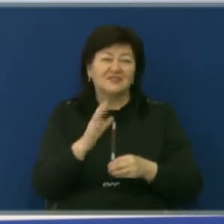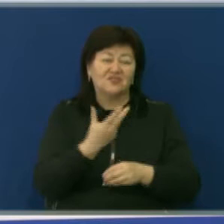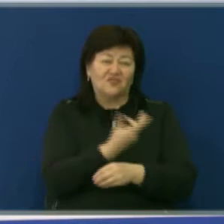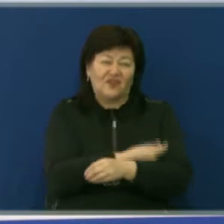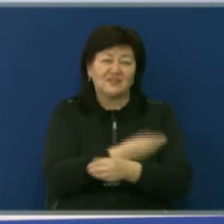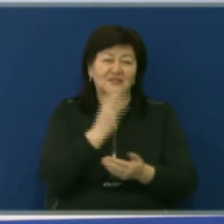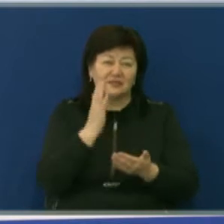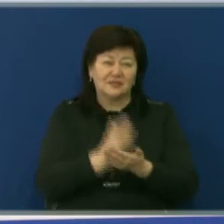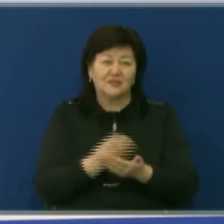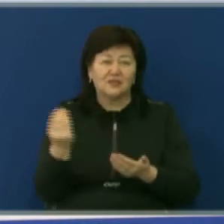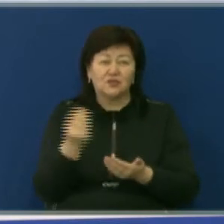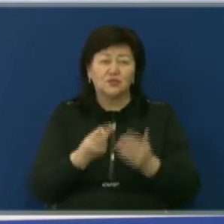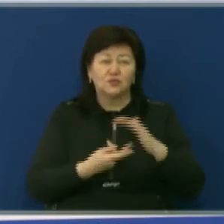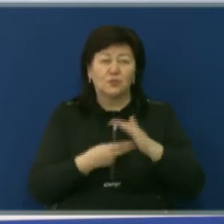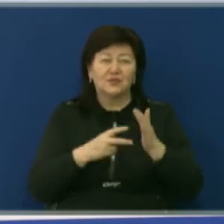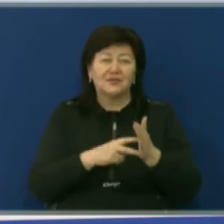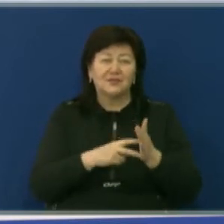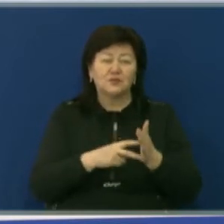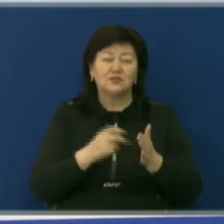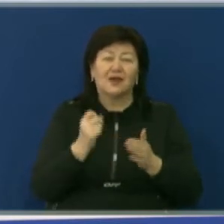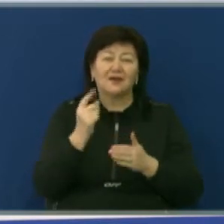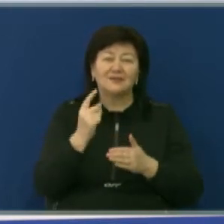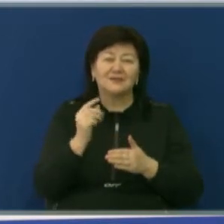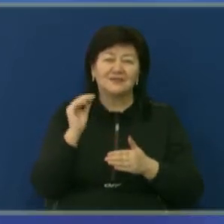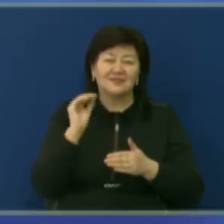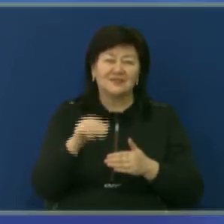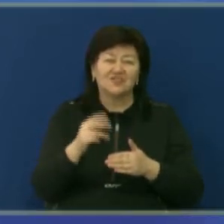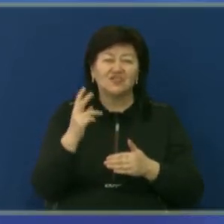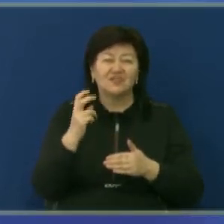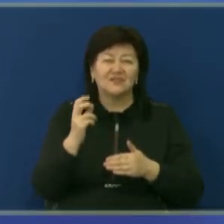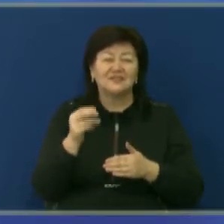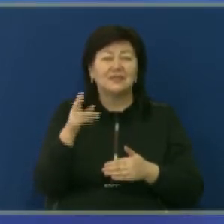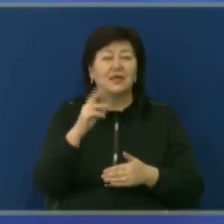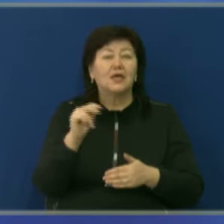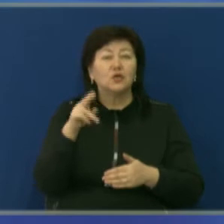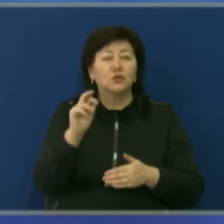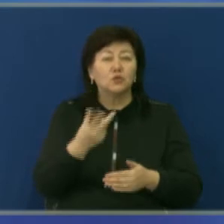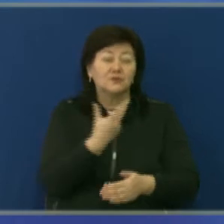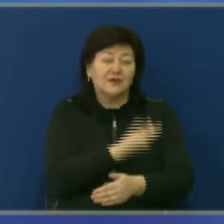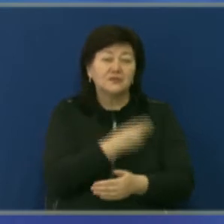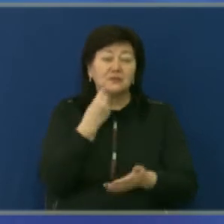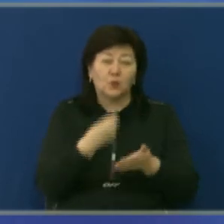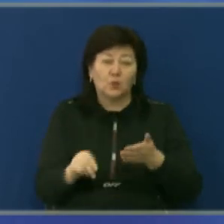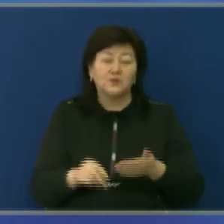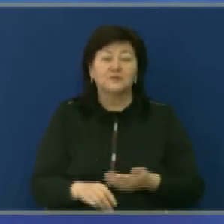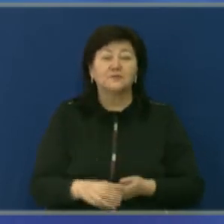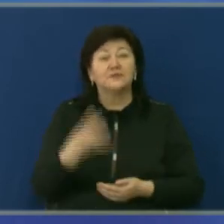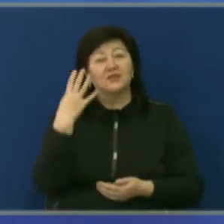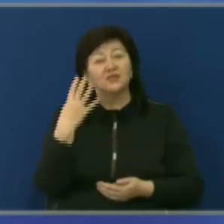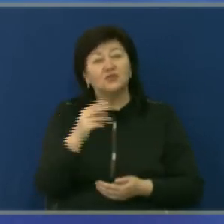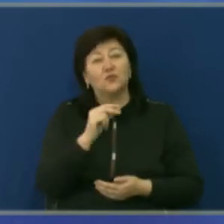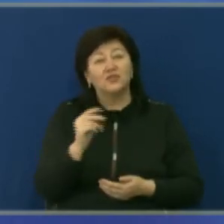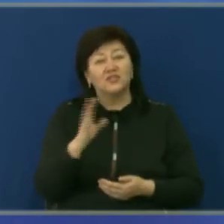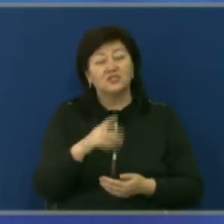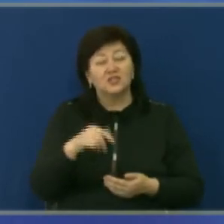апреля планируется закупить еще 11 200 доз. Продолжаем выпуск. Четвертая четверть текущего